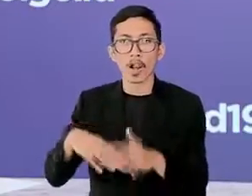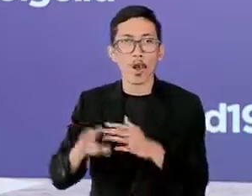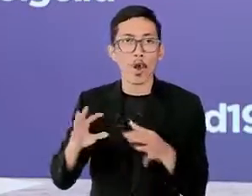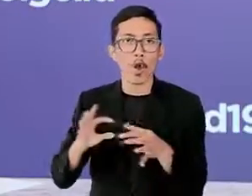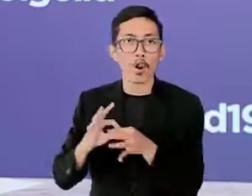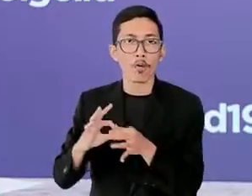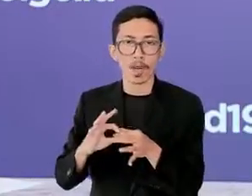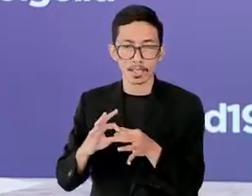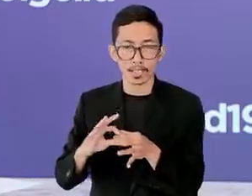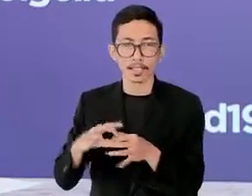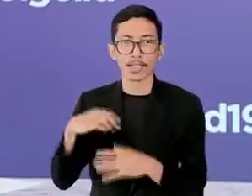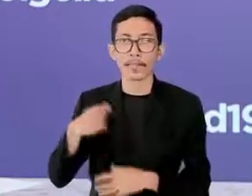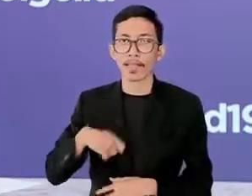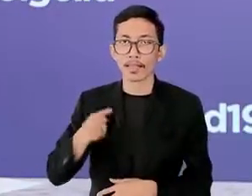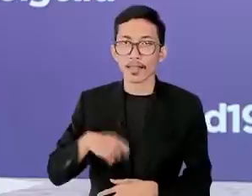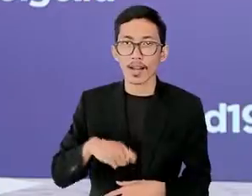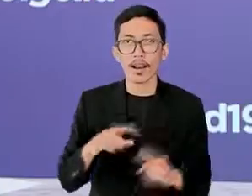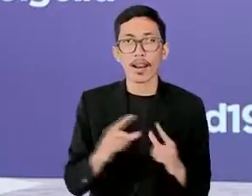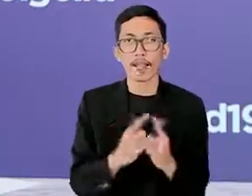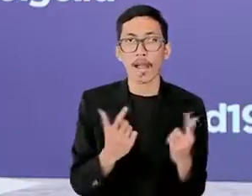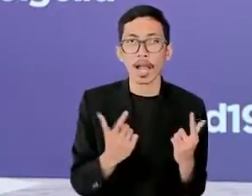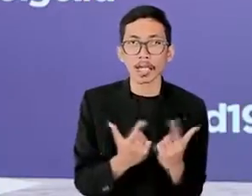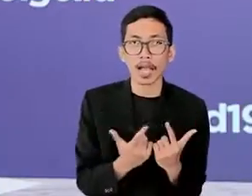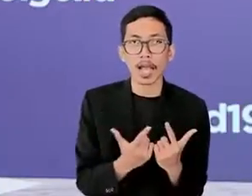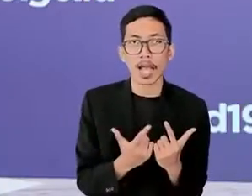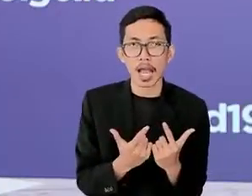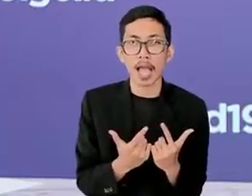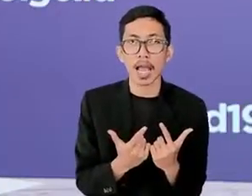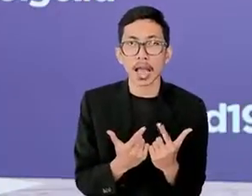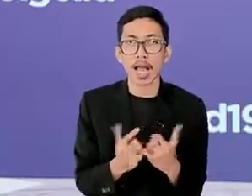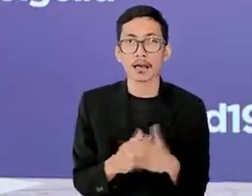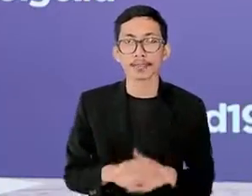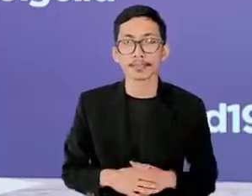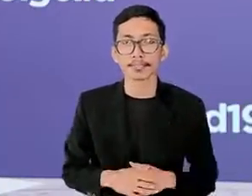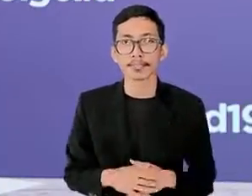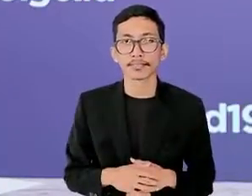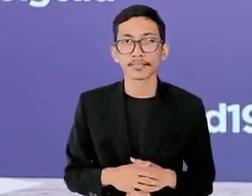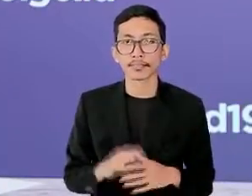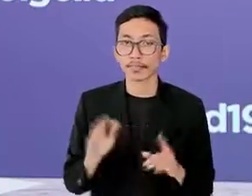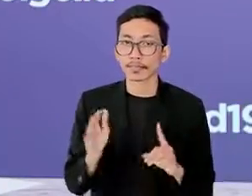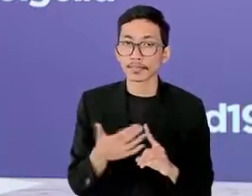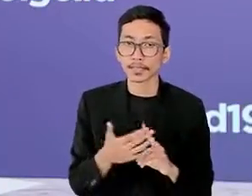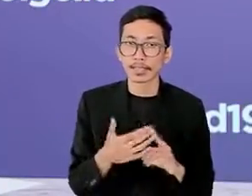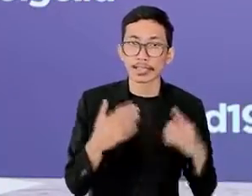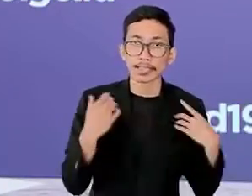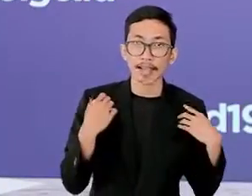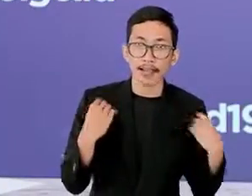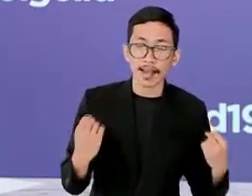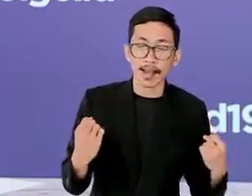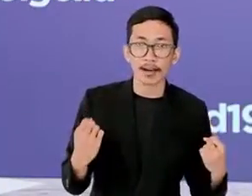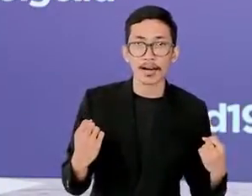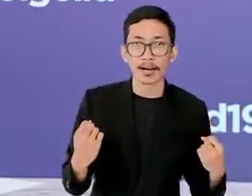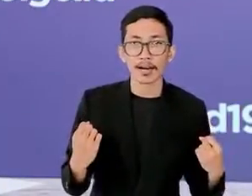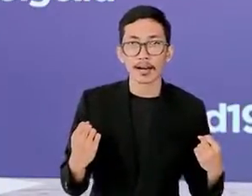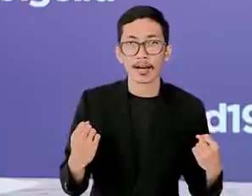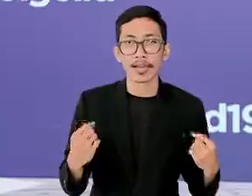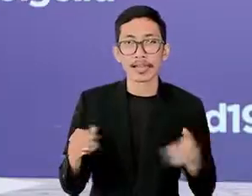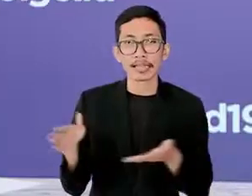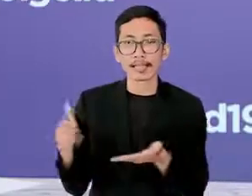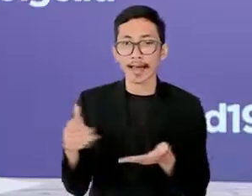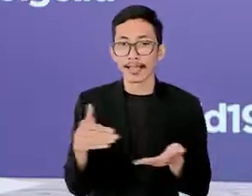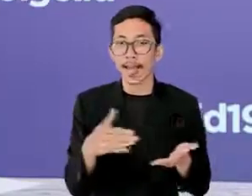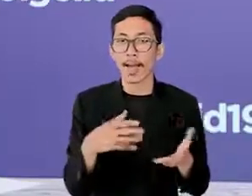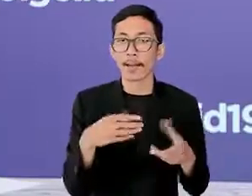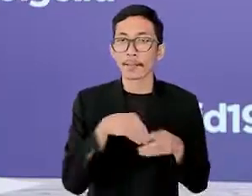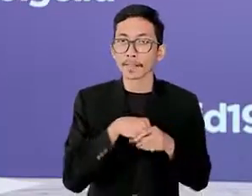antar kementerian dan lembaga agar upaya perlindungan kesehatan sekaligus ketepatan dan keamanan data